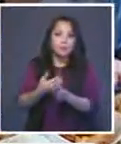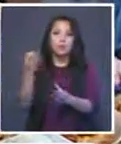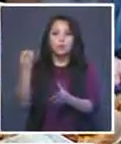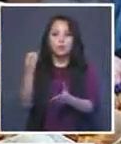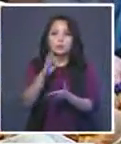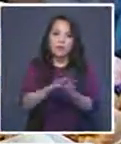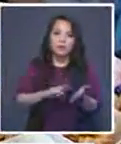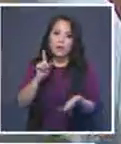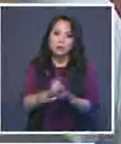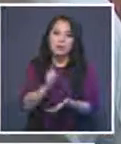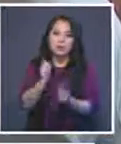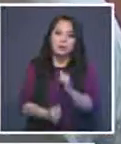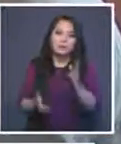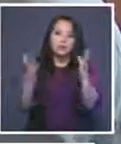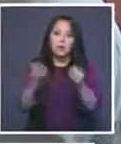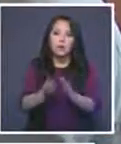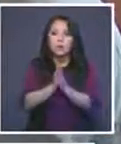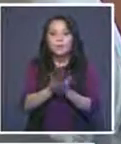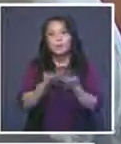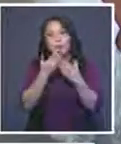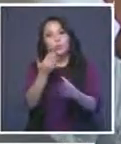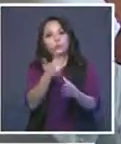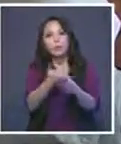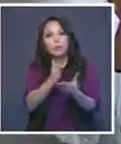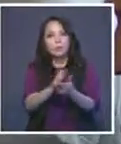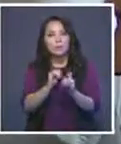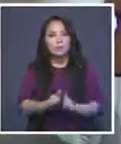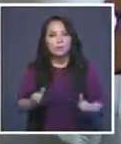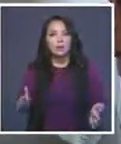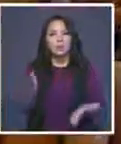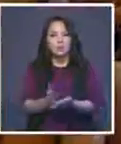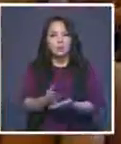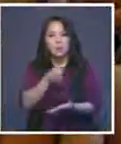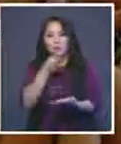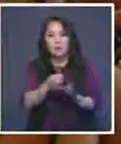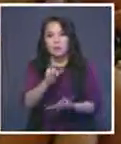бермек. Өйткені күн сайын көмек сұрап келетін адамдардың қарасы көп, дейді